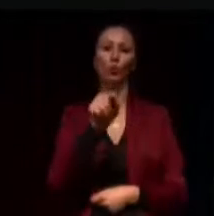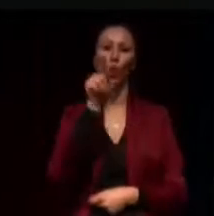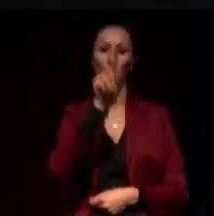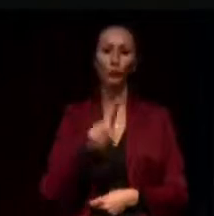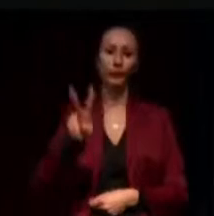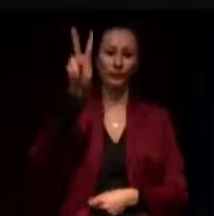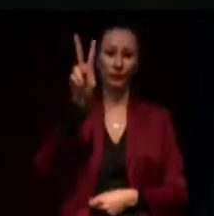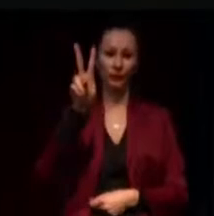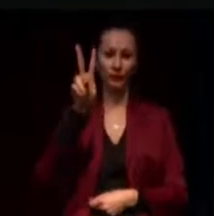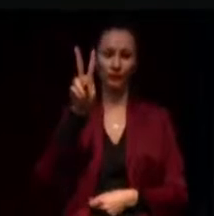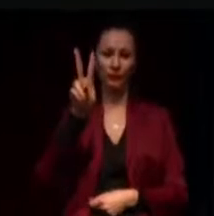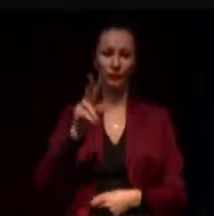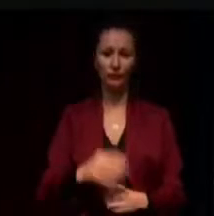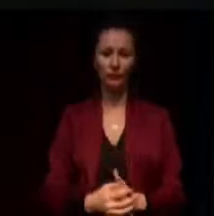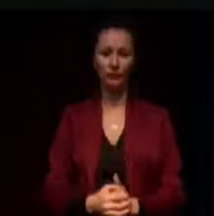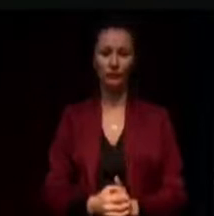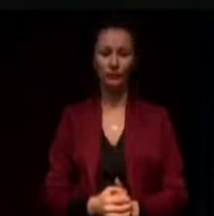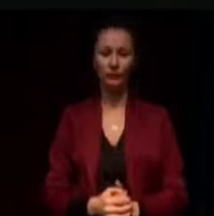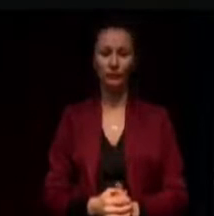3.17.